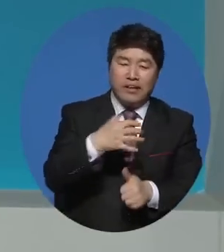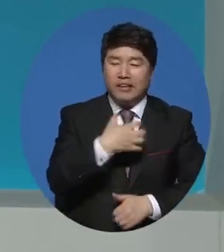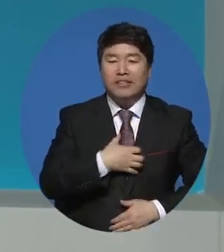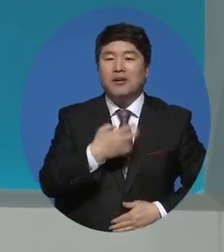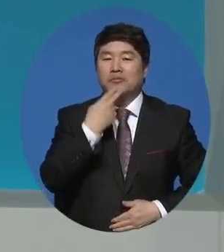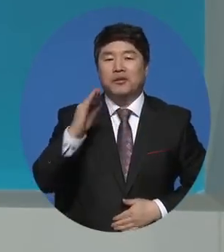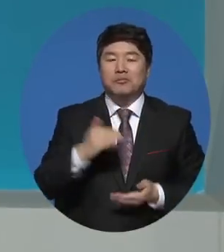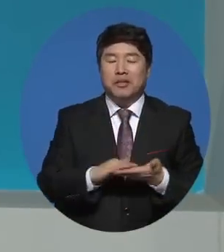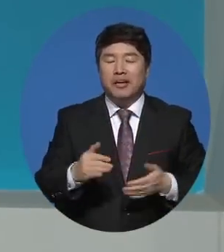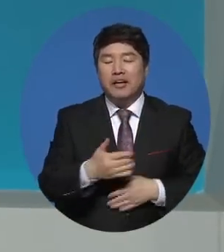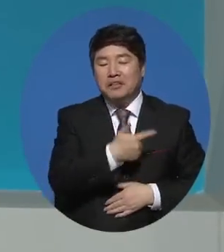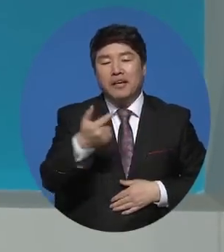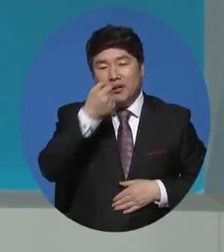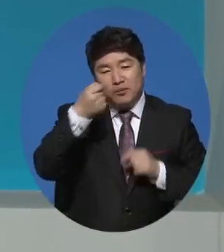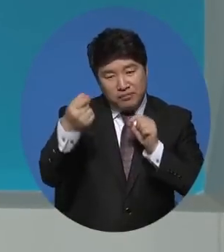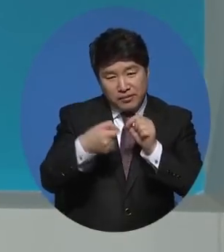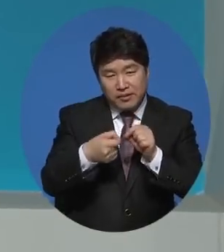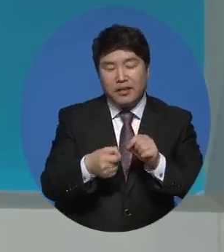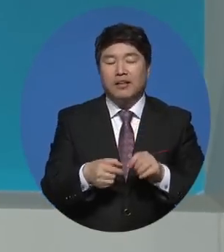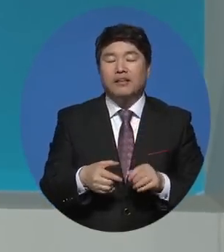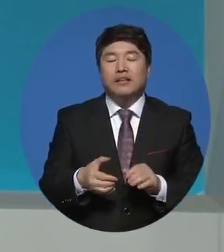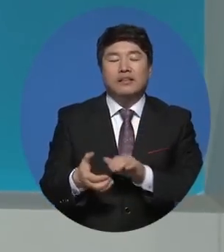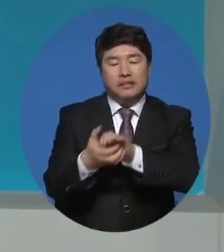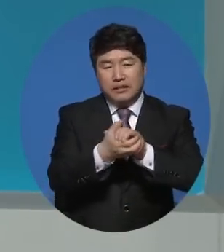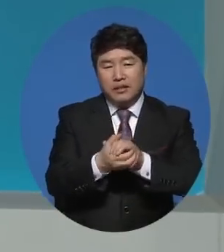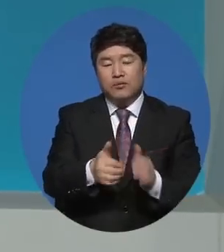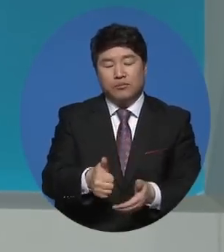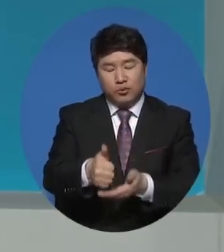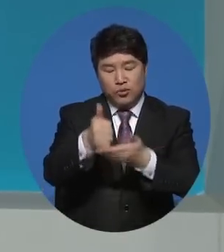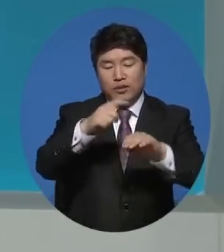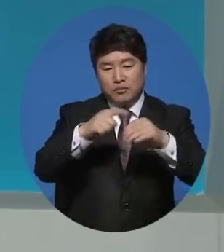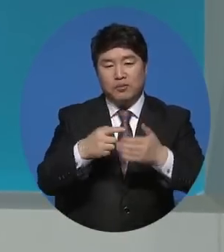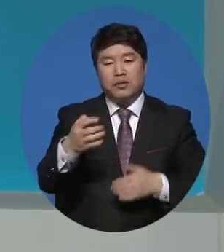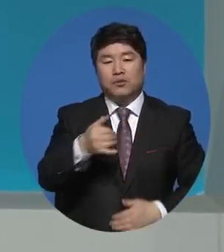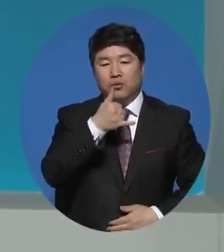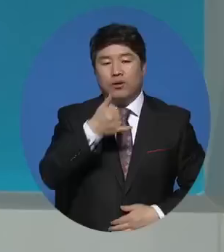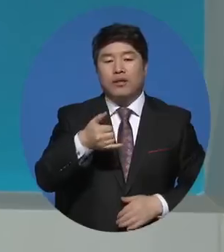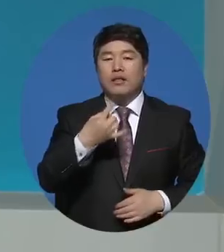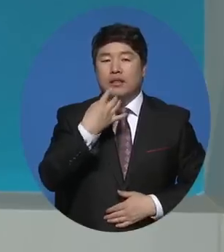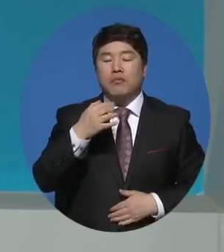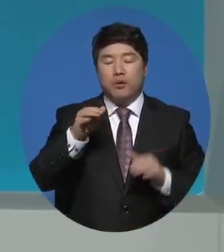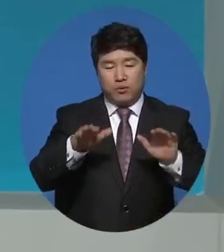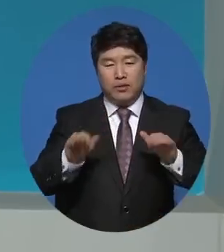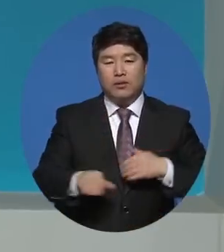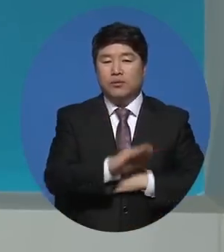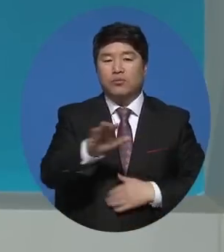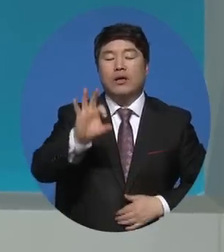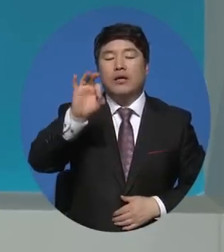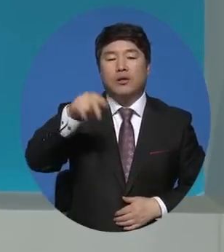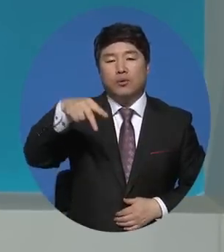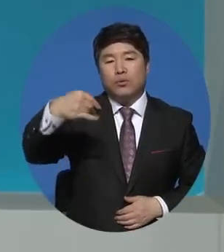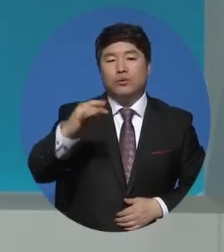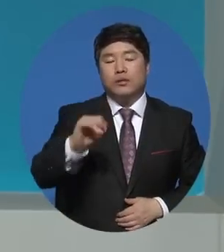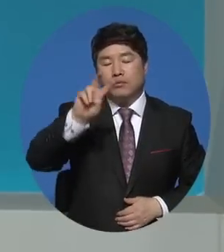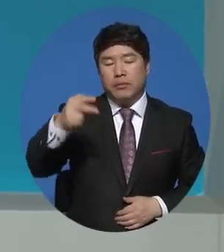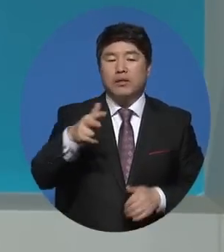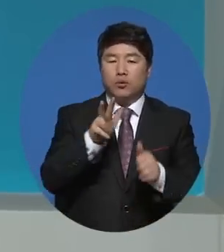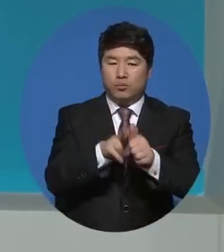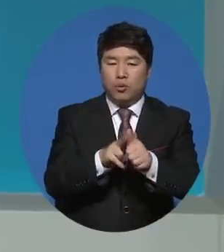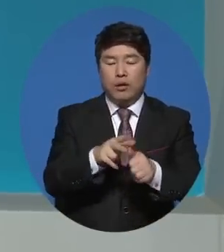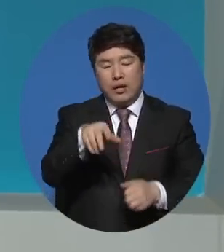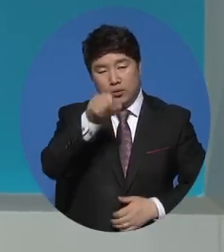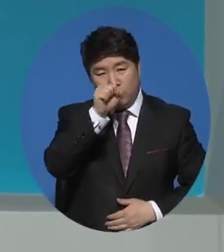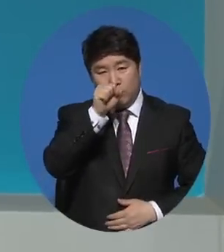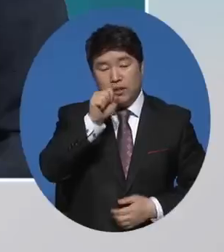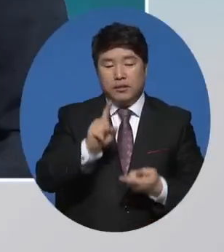워낙 가까운 사이고 서로 존경하는 마음을 갖고 있고 다만 오늘은 우리 유승민 후보님이 장점은 워낙